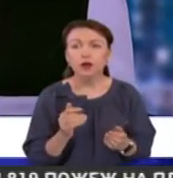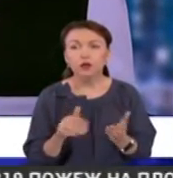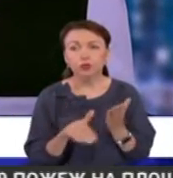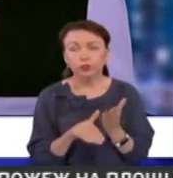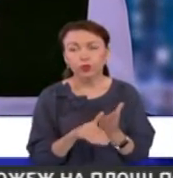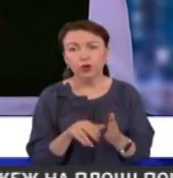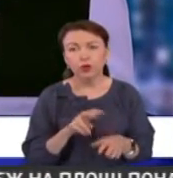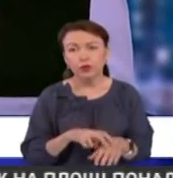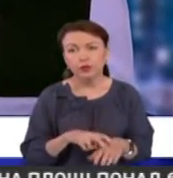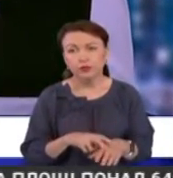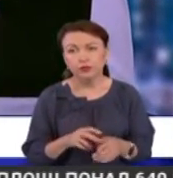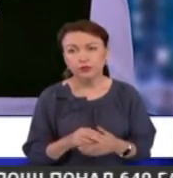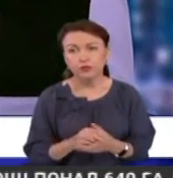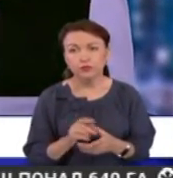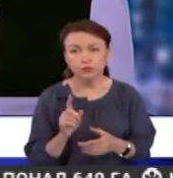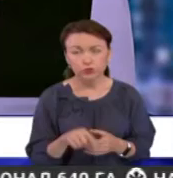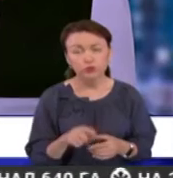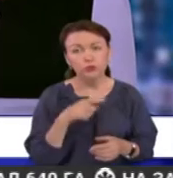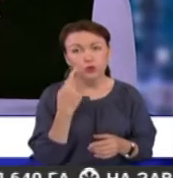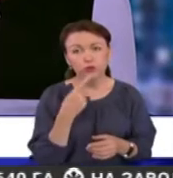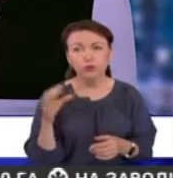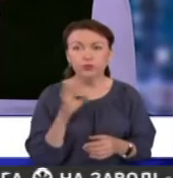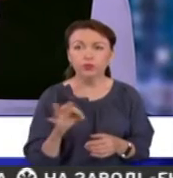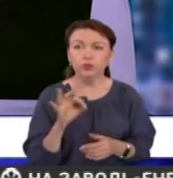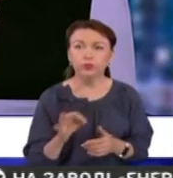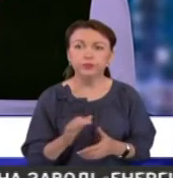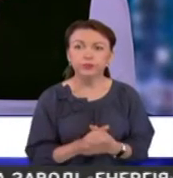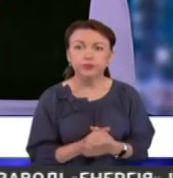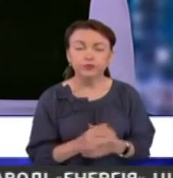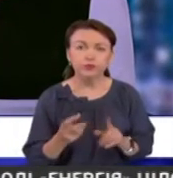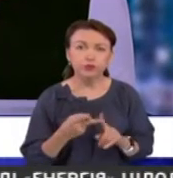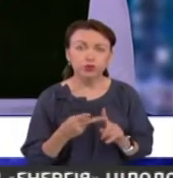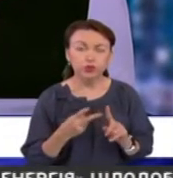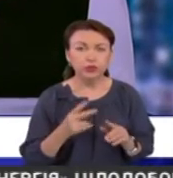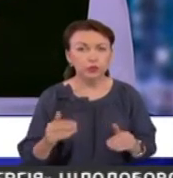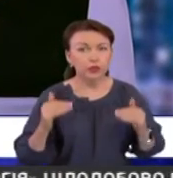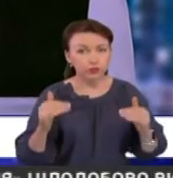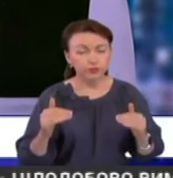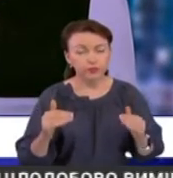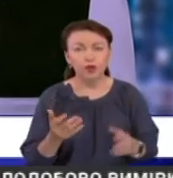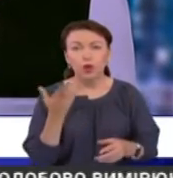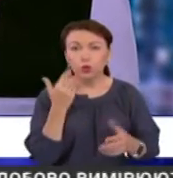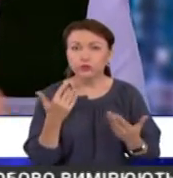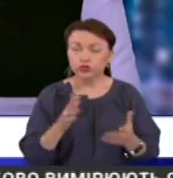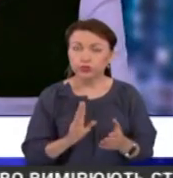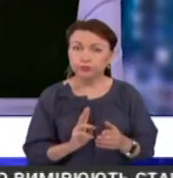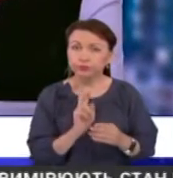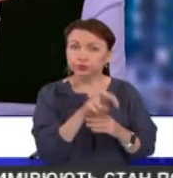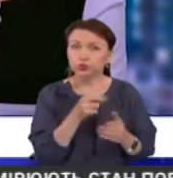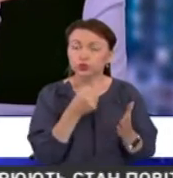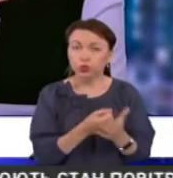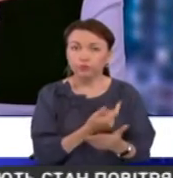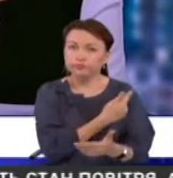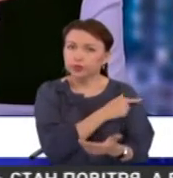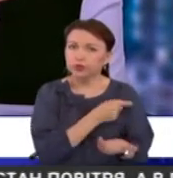лікаря. Тоді ми говоримо про вторинну ланку. І коли це вже звернення в стаціонарні умови,